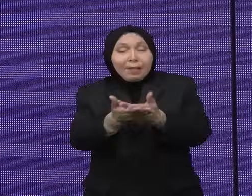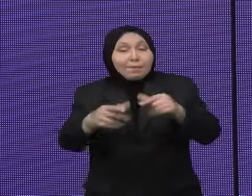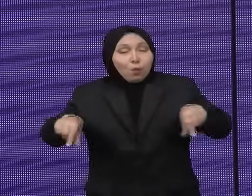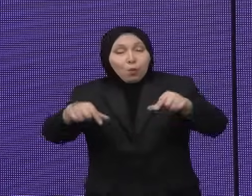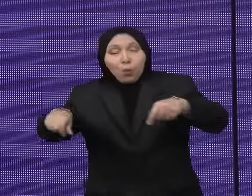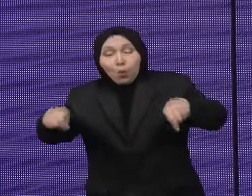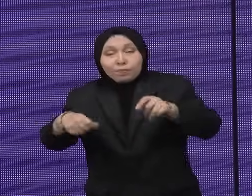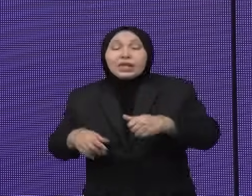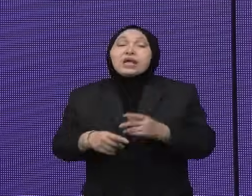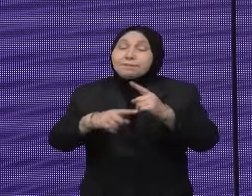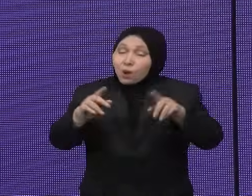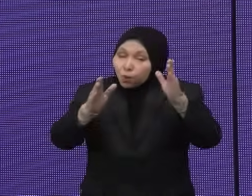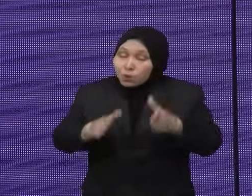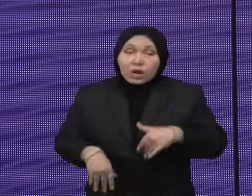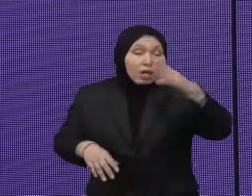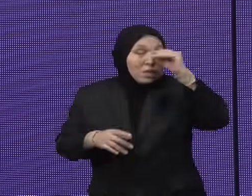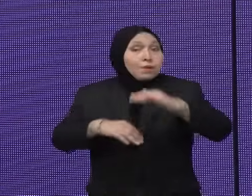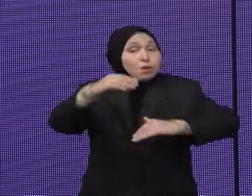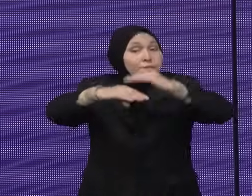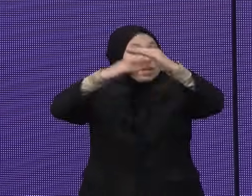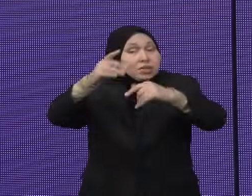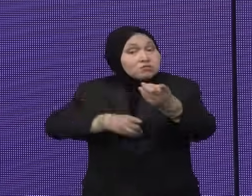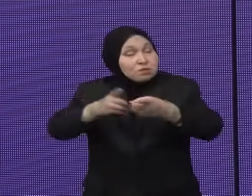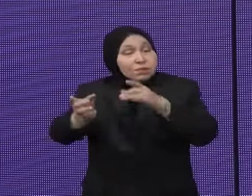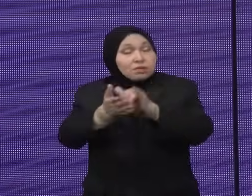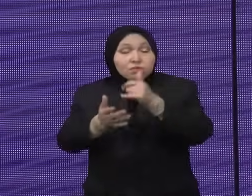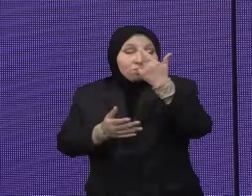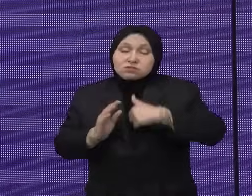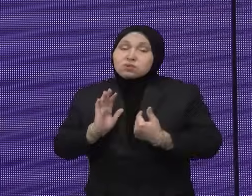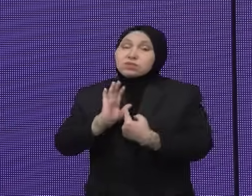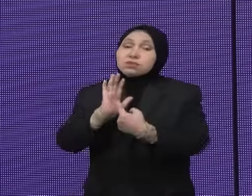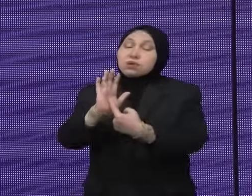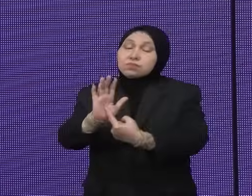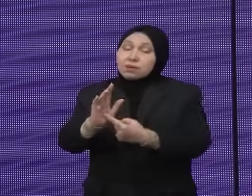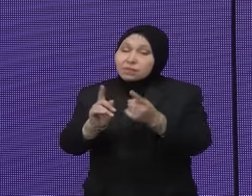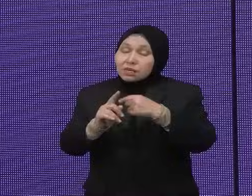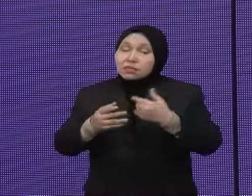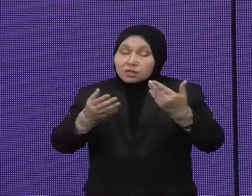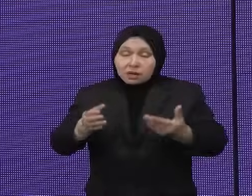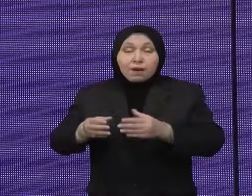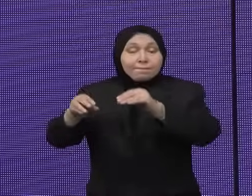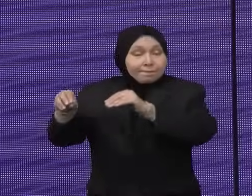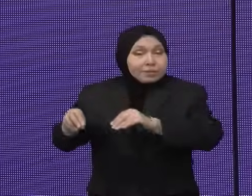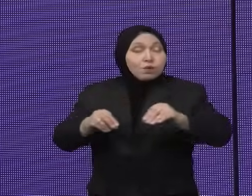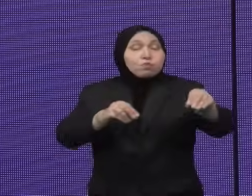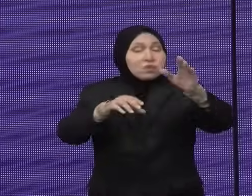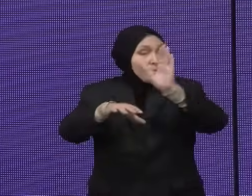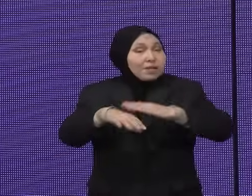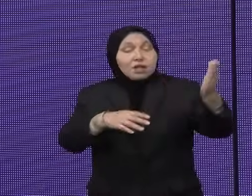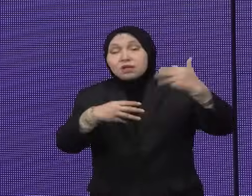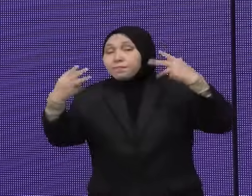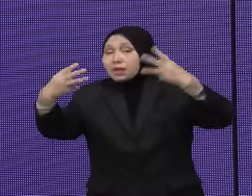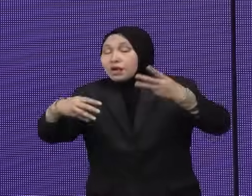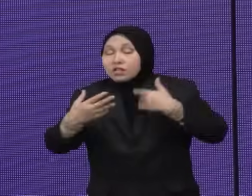lelaki dia perlu bina disiplin itu kerana ia melambangkan bila dia diajak untuk pergi ke medan perang,